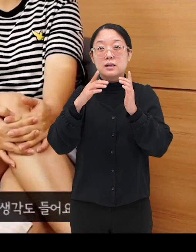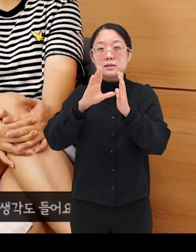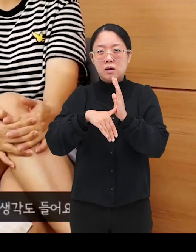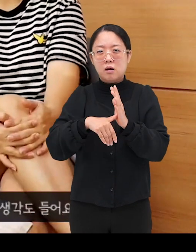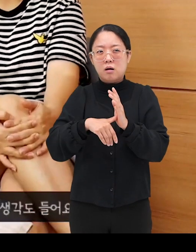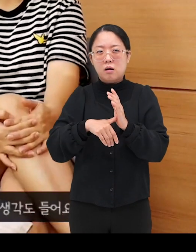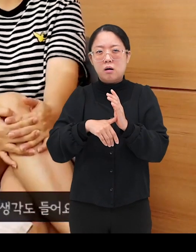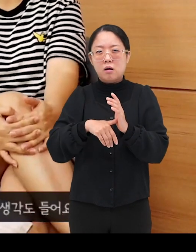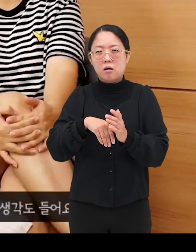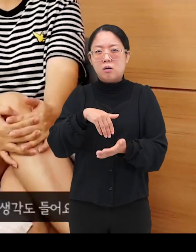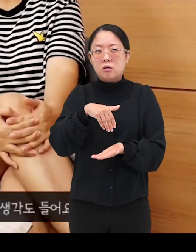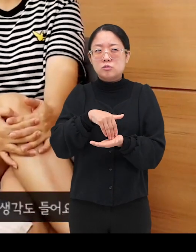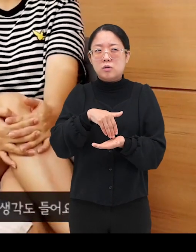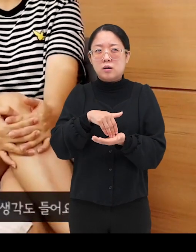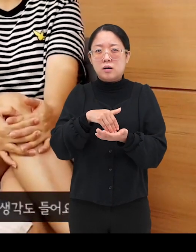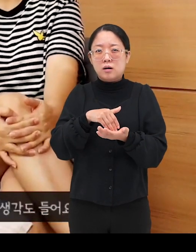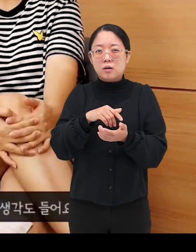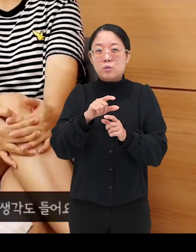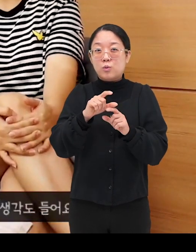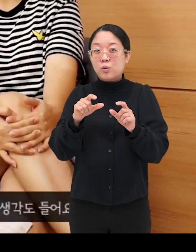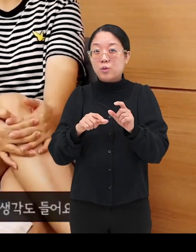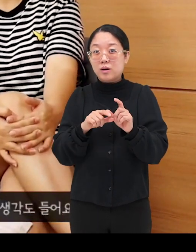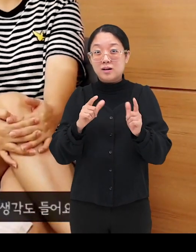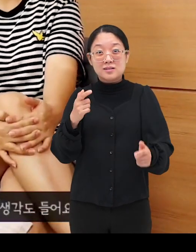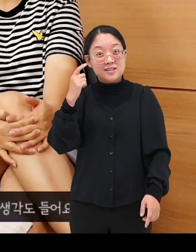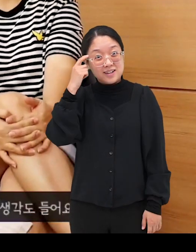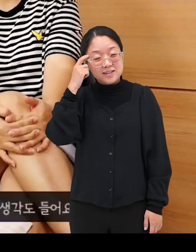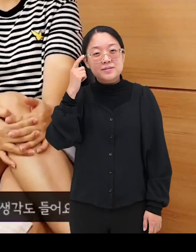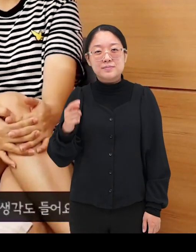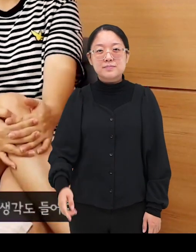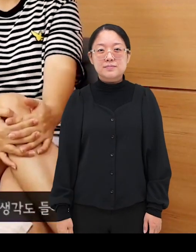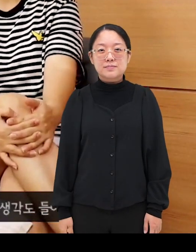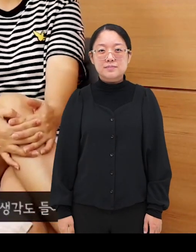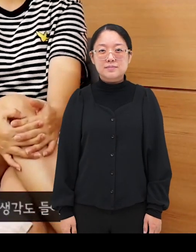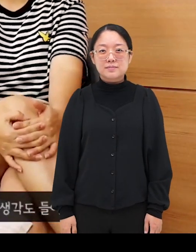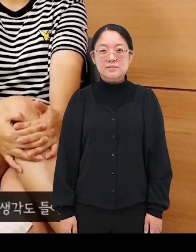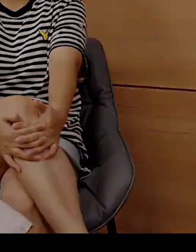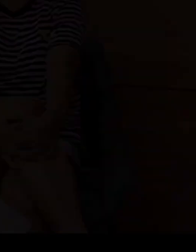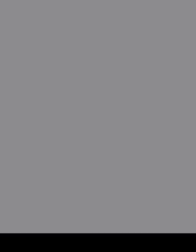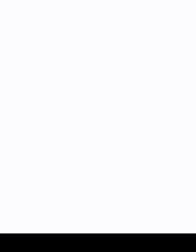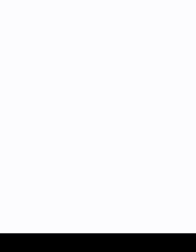후회스럽지 않을까 하는 생각도 들고 약간 그런 생각이 드네요.